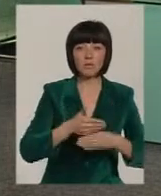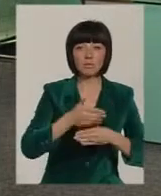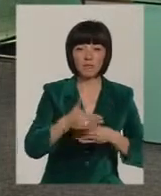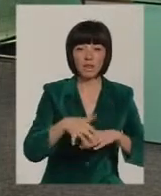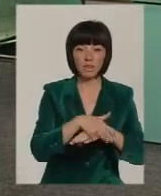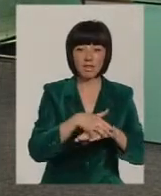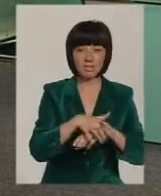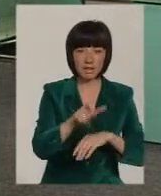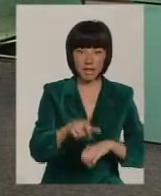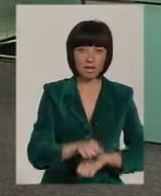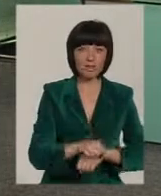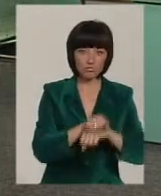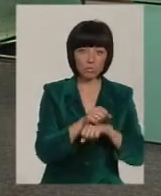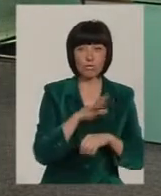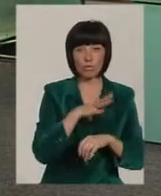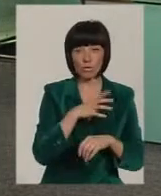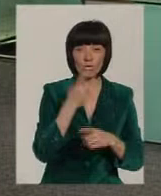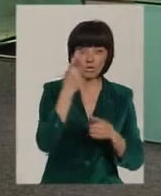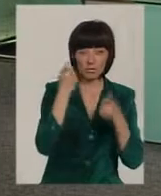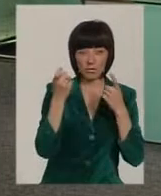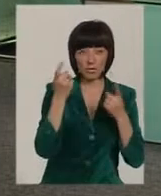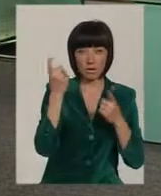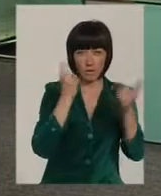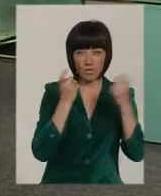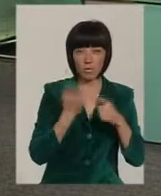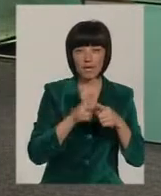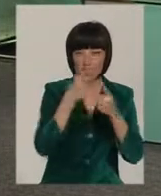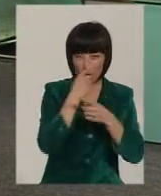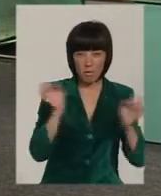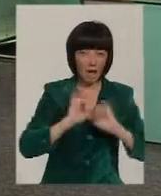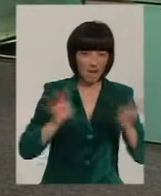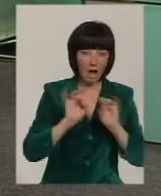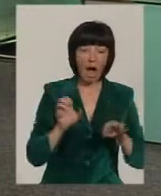населення почало піднімати, вже було щось. По лінії от надзвичайних ситуацій